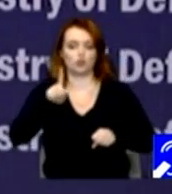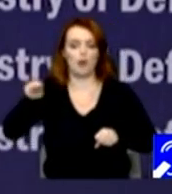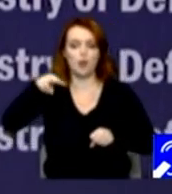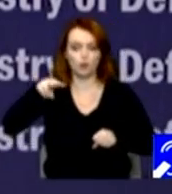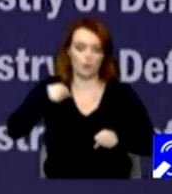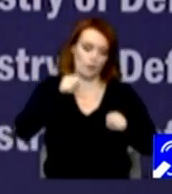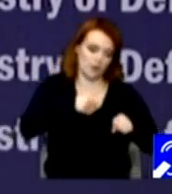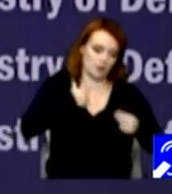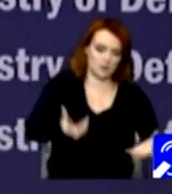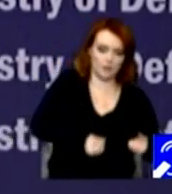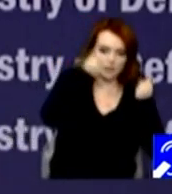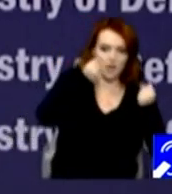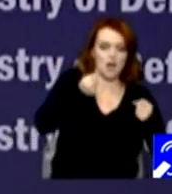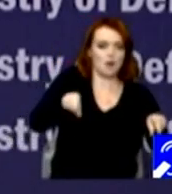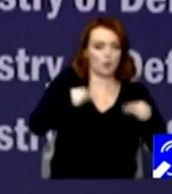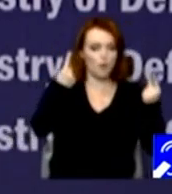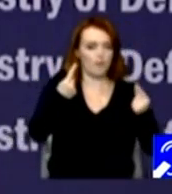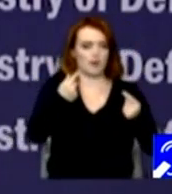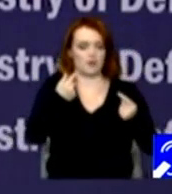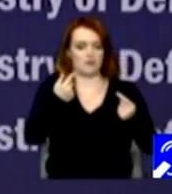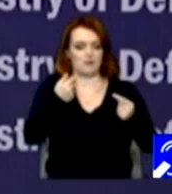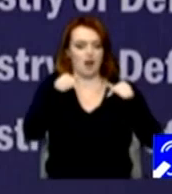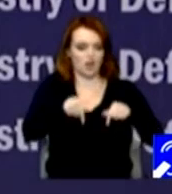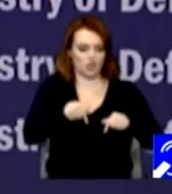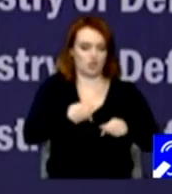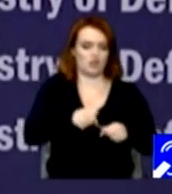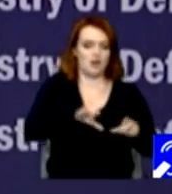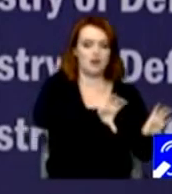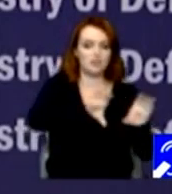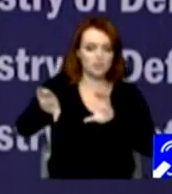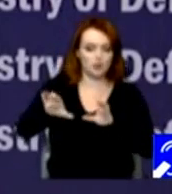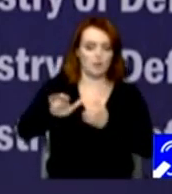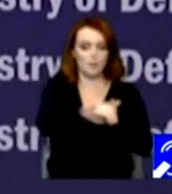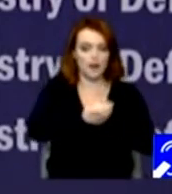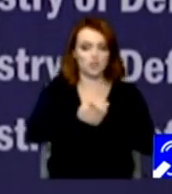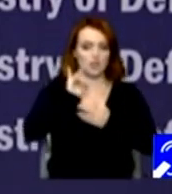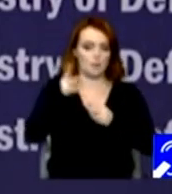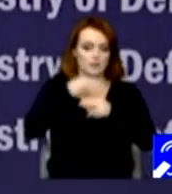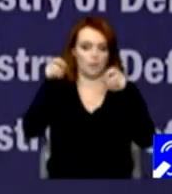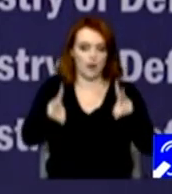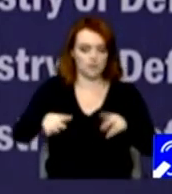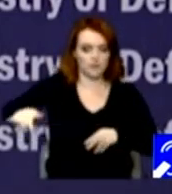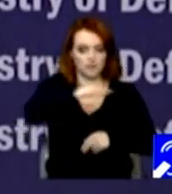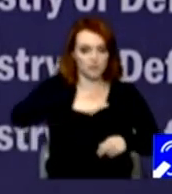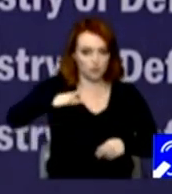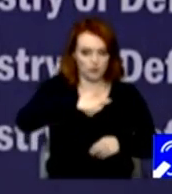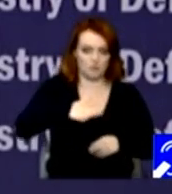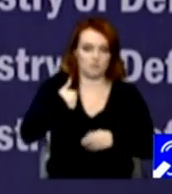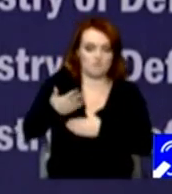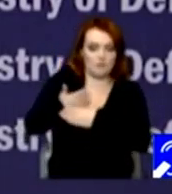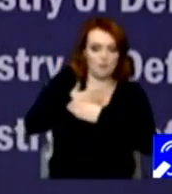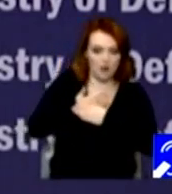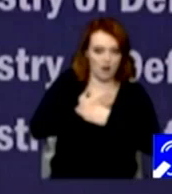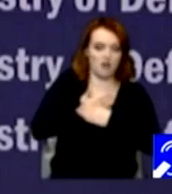susținem promovarea contribuție Republicii Moldova la asigurarea păcii și securității naționale și internaționale la care